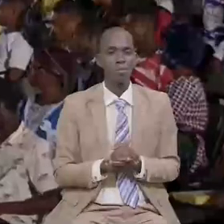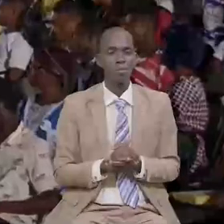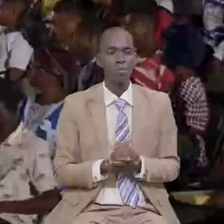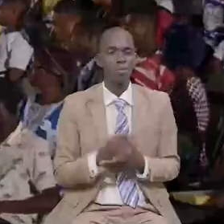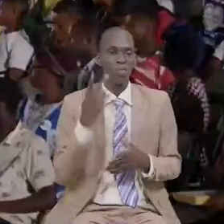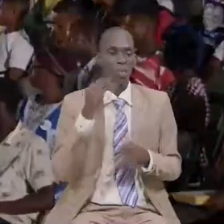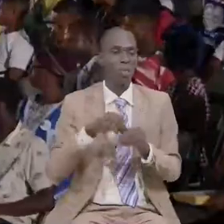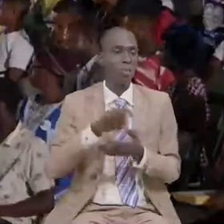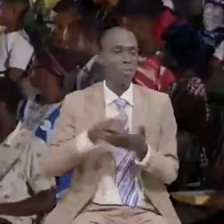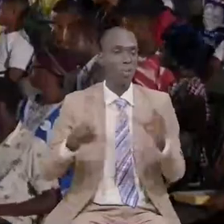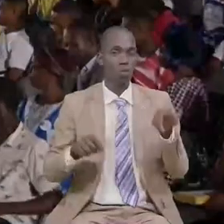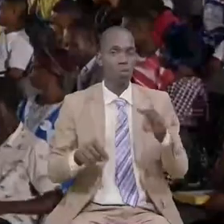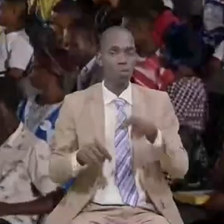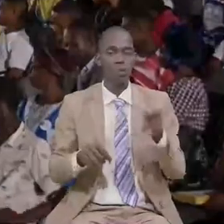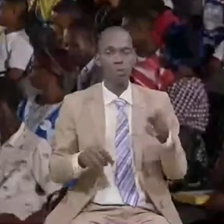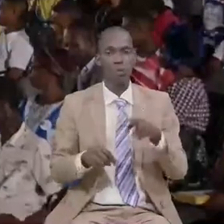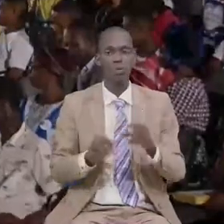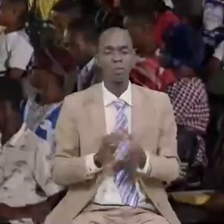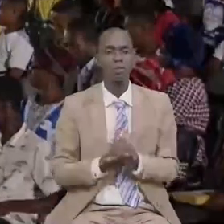Voilà le verset 22.